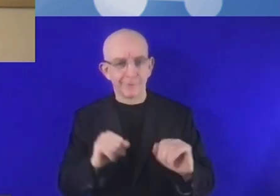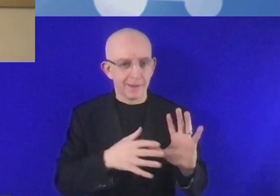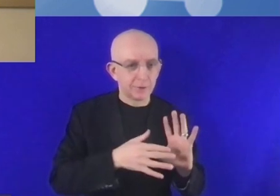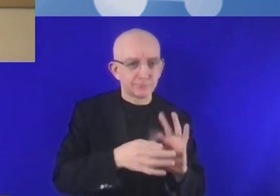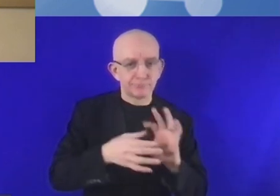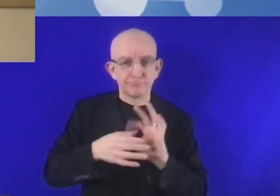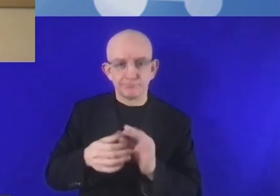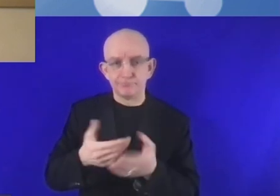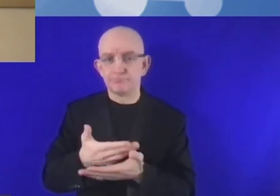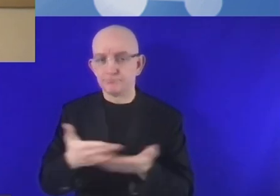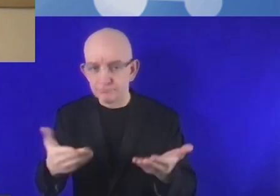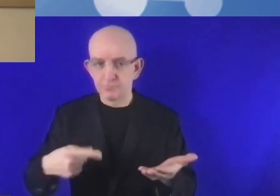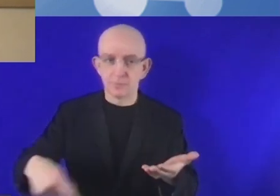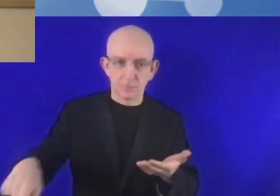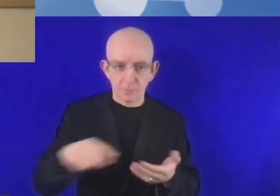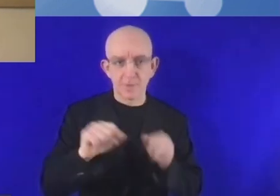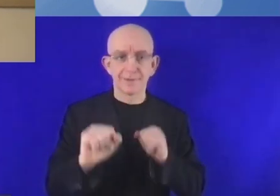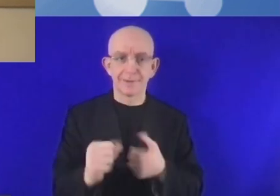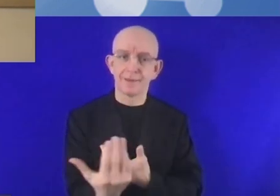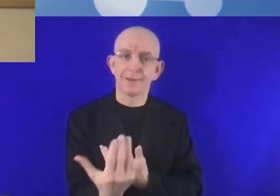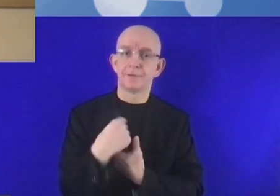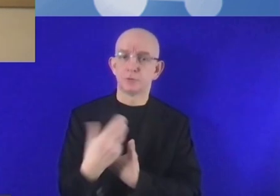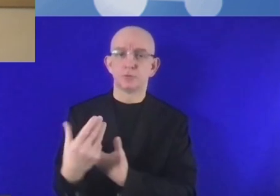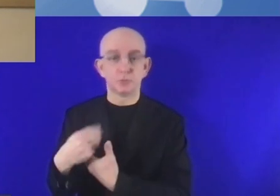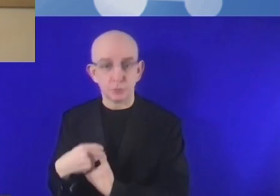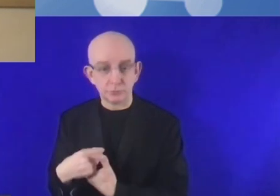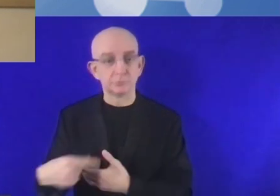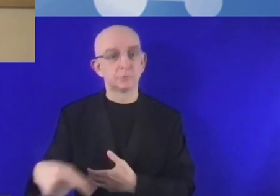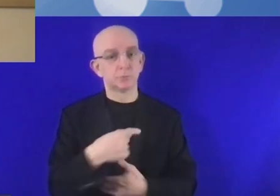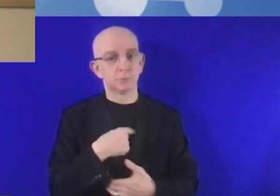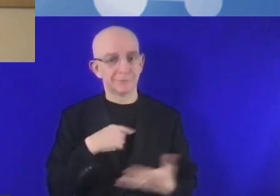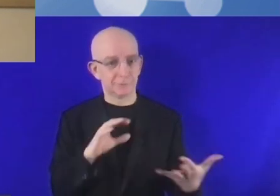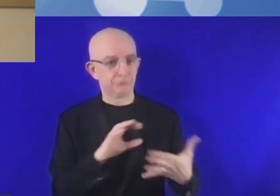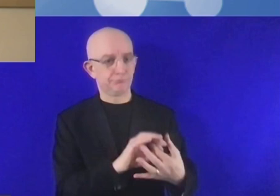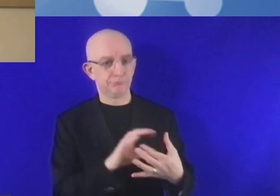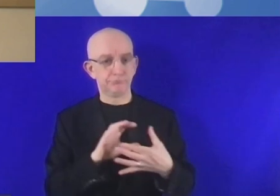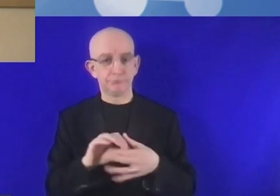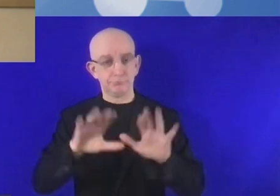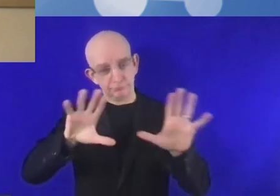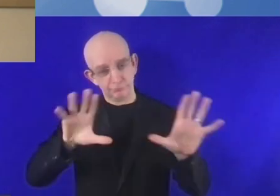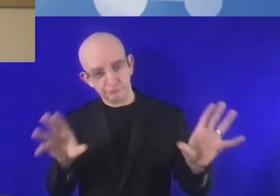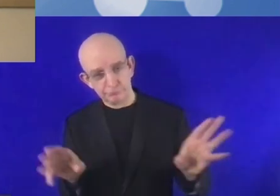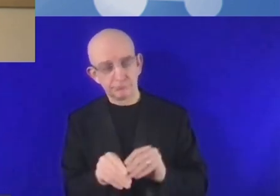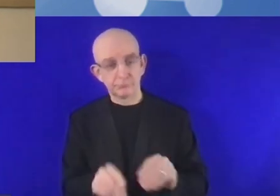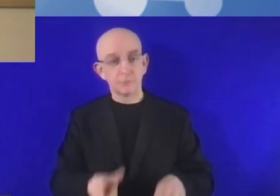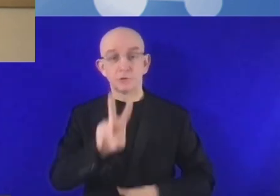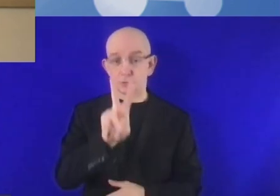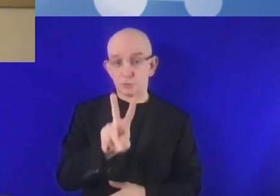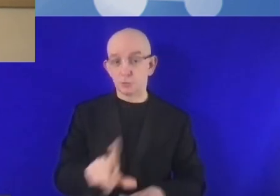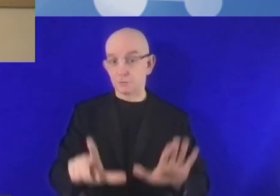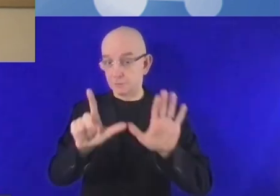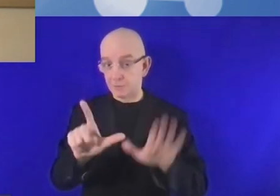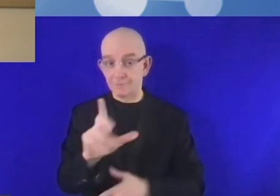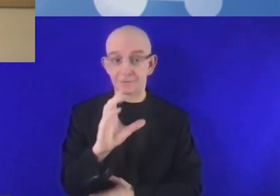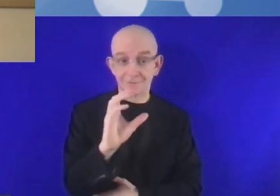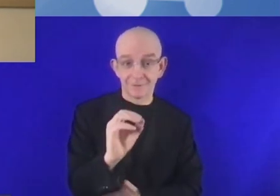Chciałbym odnieść się do tego, w jaki sposób przyczyniamy się do zwiększania dostępności internetu na